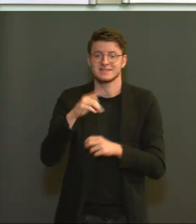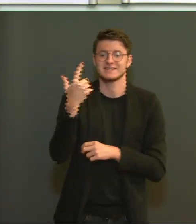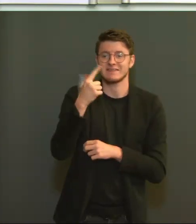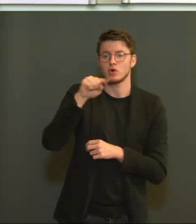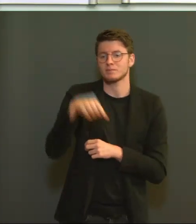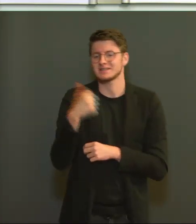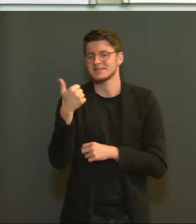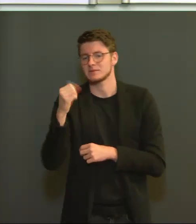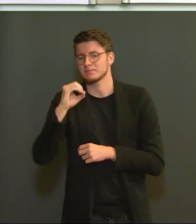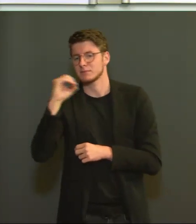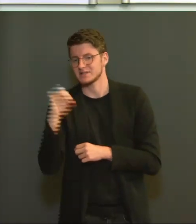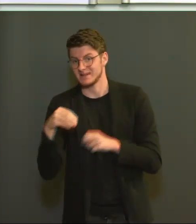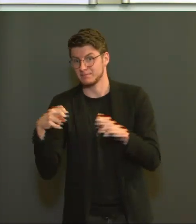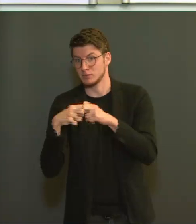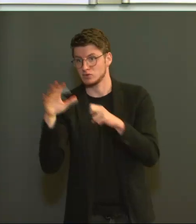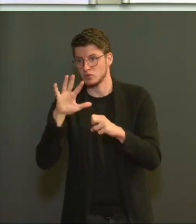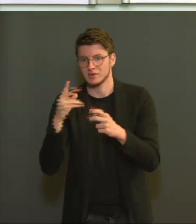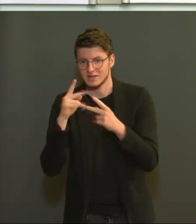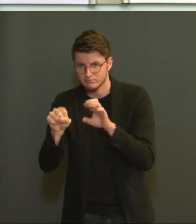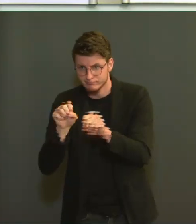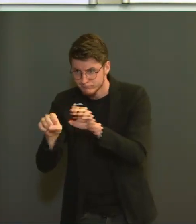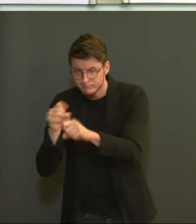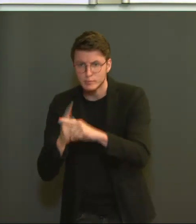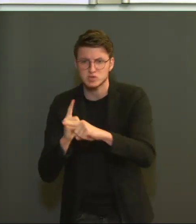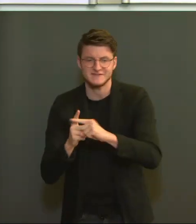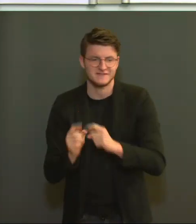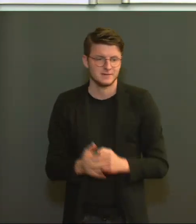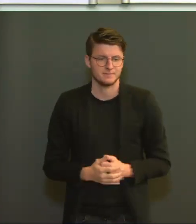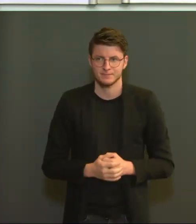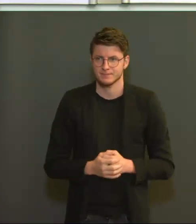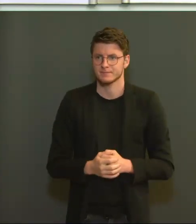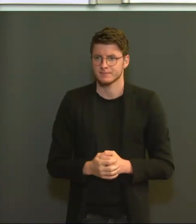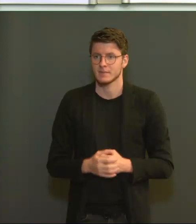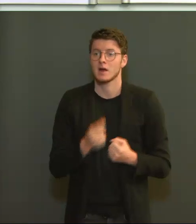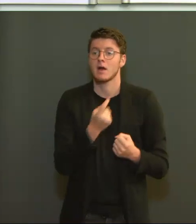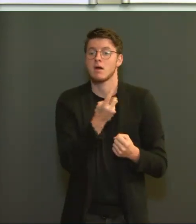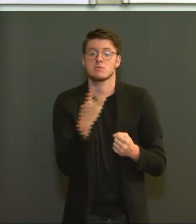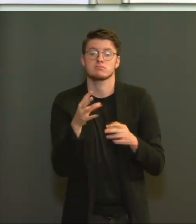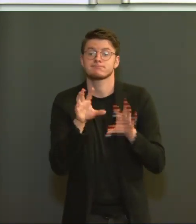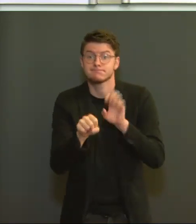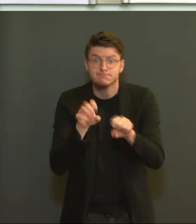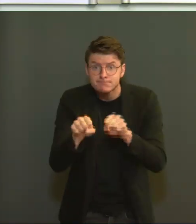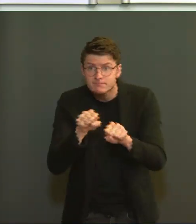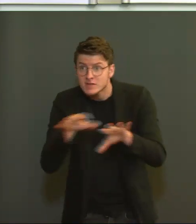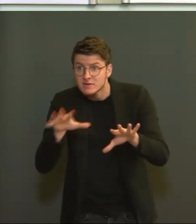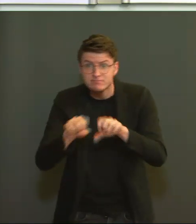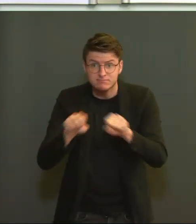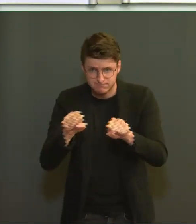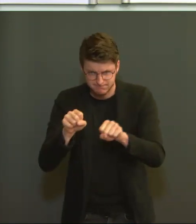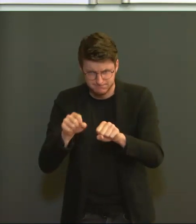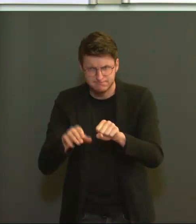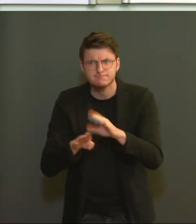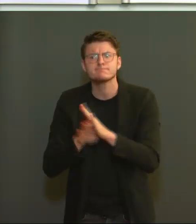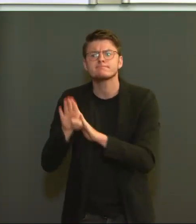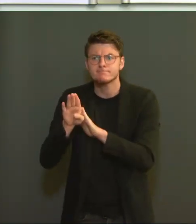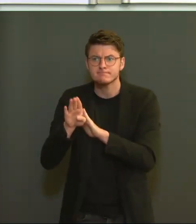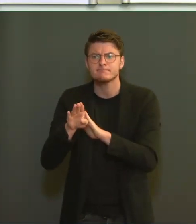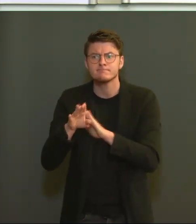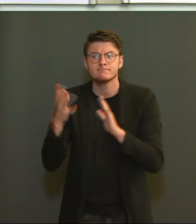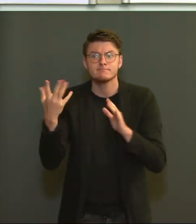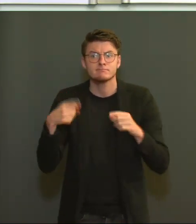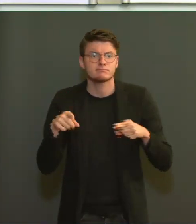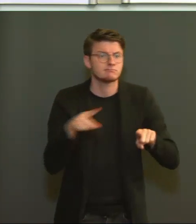In lijn met de stijgende besmettingscijfers zien we nog steeds belangrijke toenames in het aantal